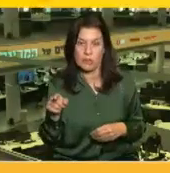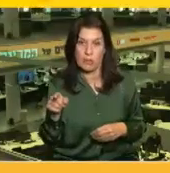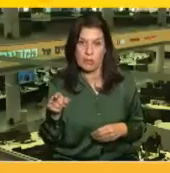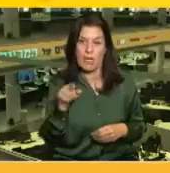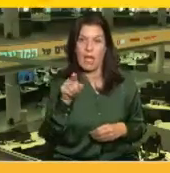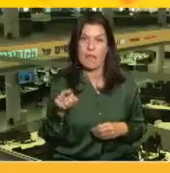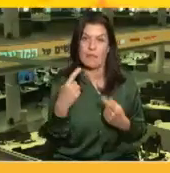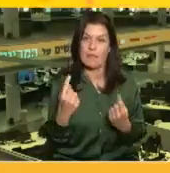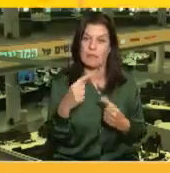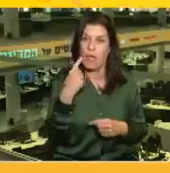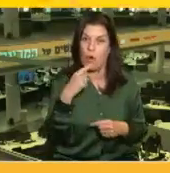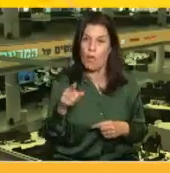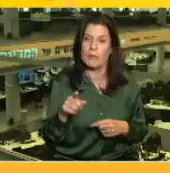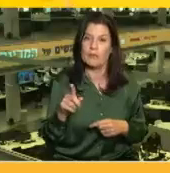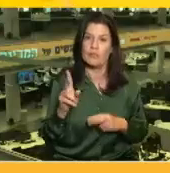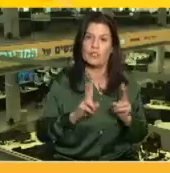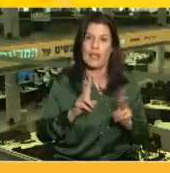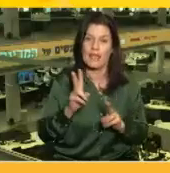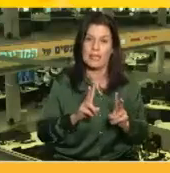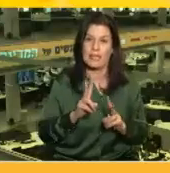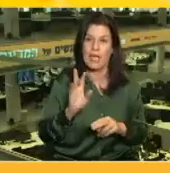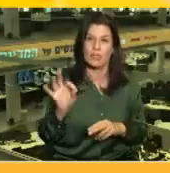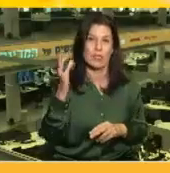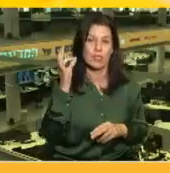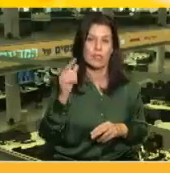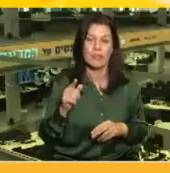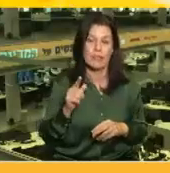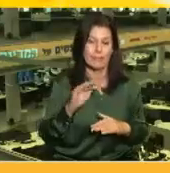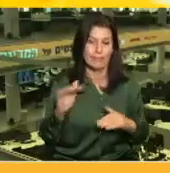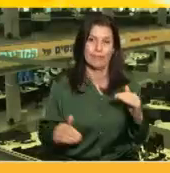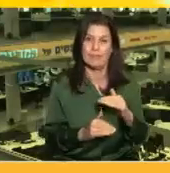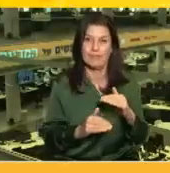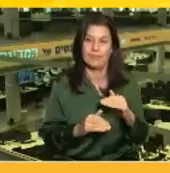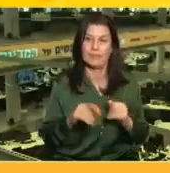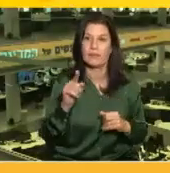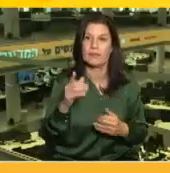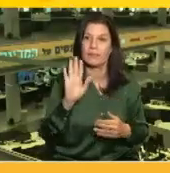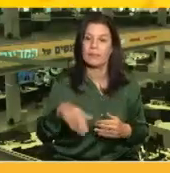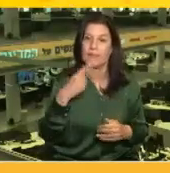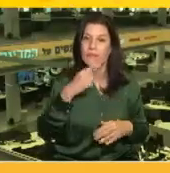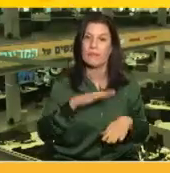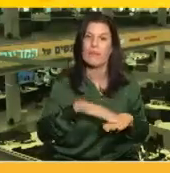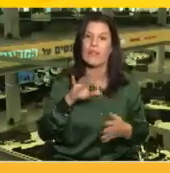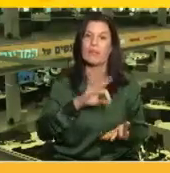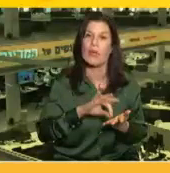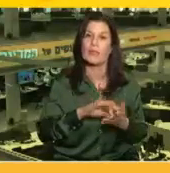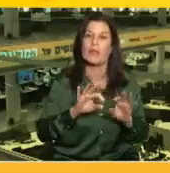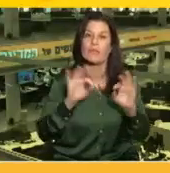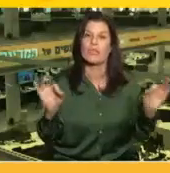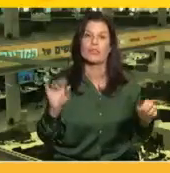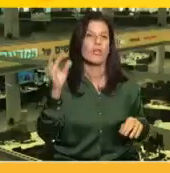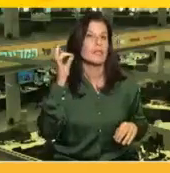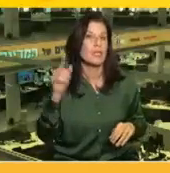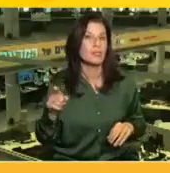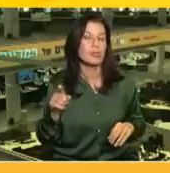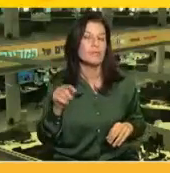שהתעשייה הזאת היא בתת ייצוג. נכון. אנשים הם בתת ייצוג. מלכתחילה אתם מדברות על נקודת מוצא שהן נשים נוכחות